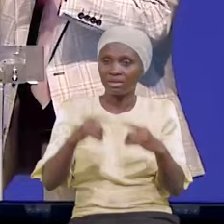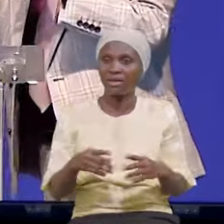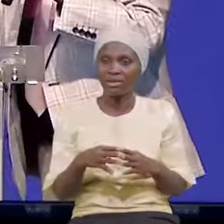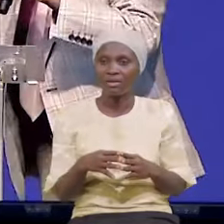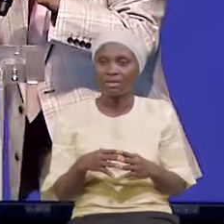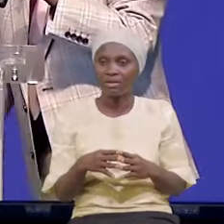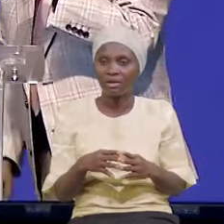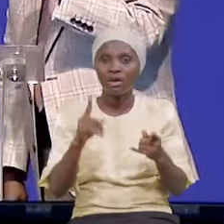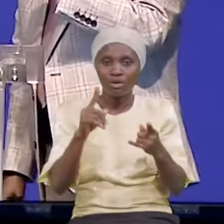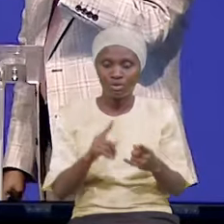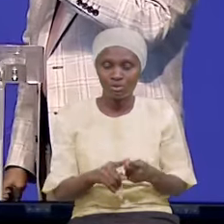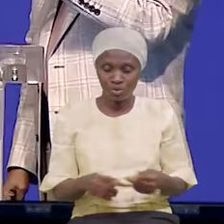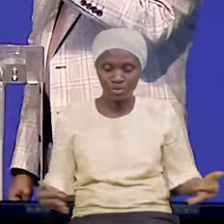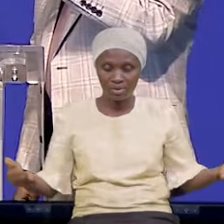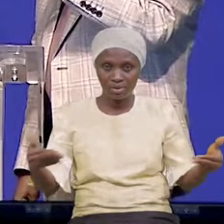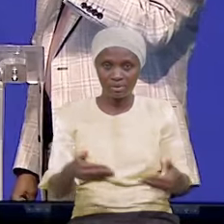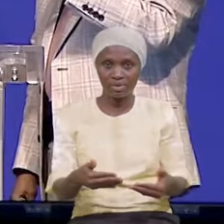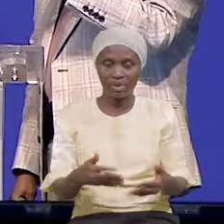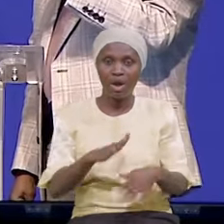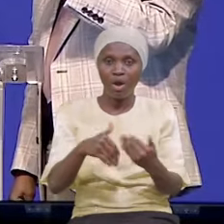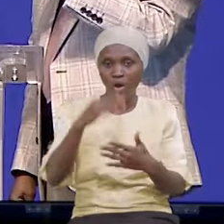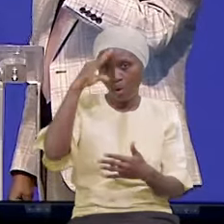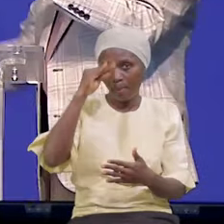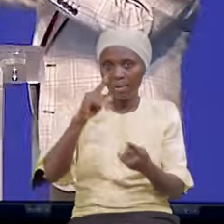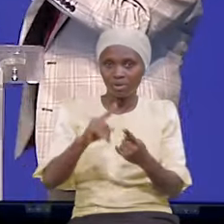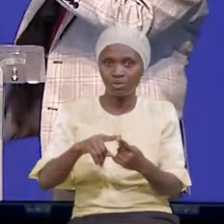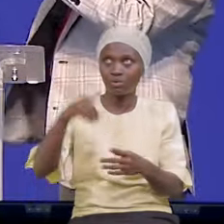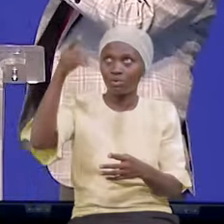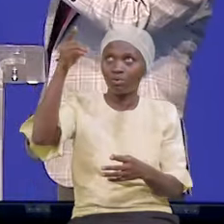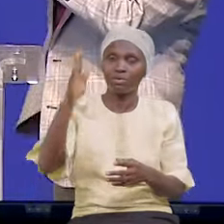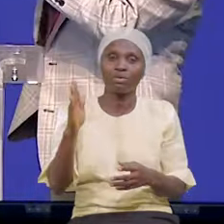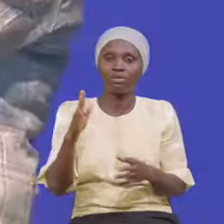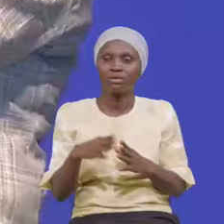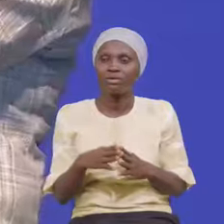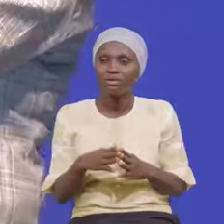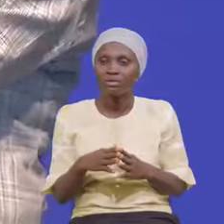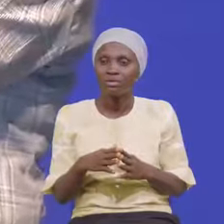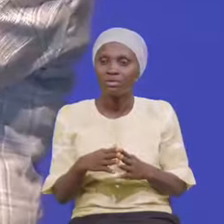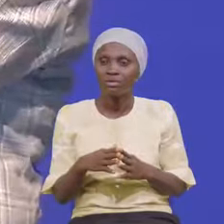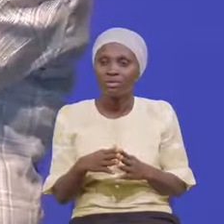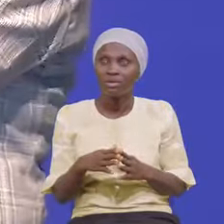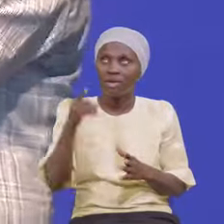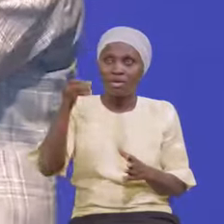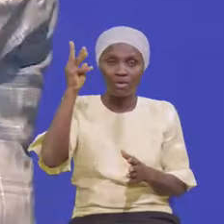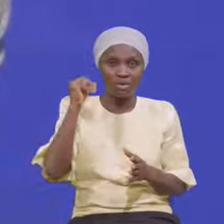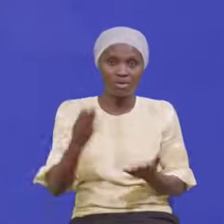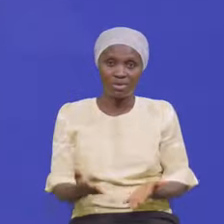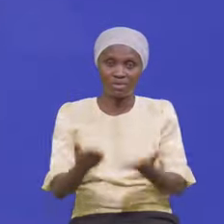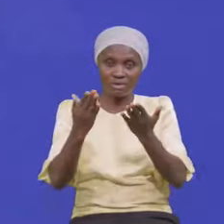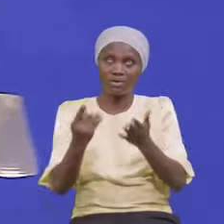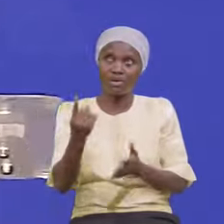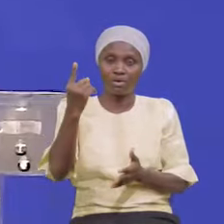వచ్చారు. Reconcile all men unto God, మానవాళిని దేవునితో సమాధాన పరచడానికి. That's the reason he was lifted up, అందుకే ఆయన